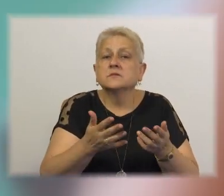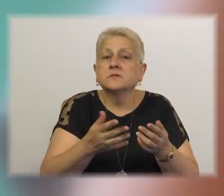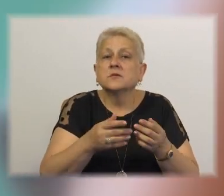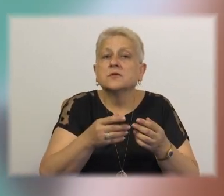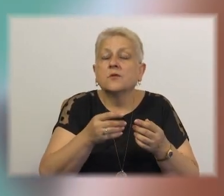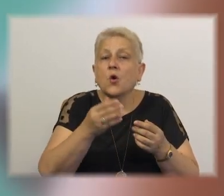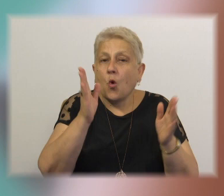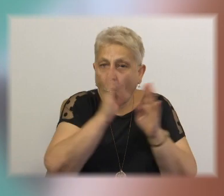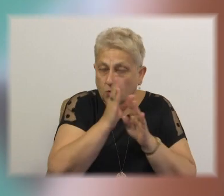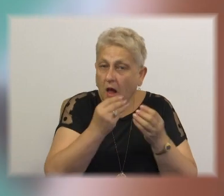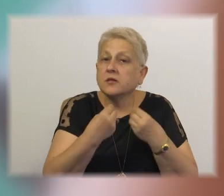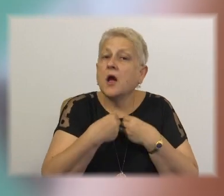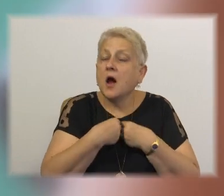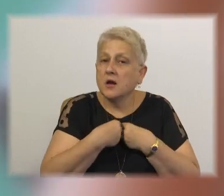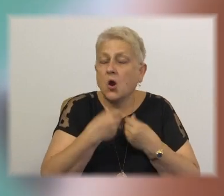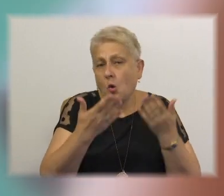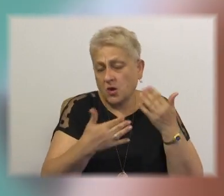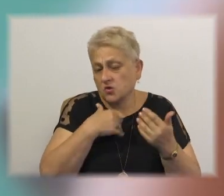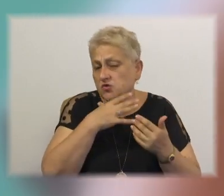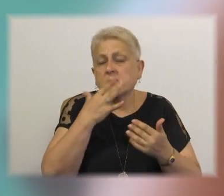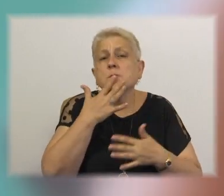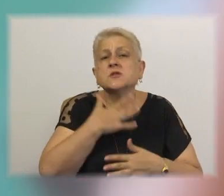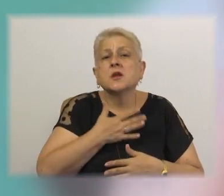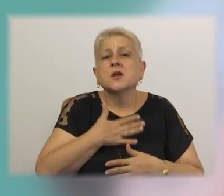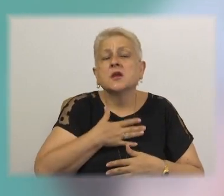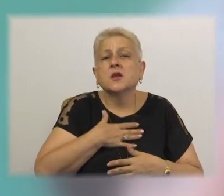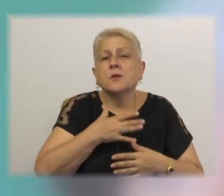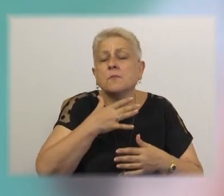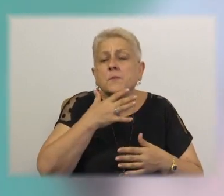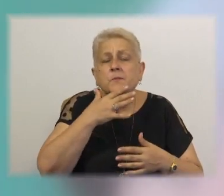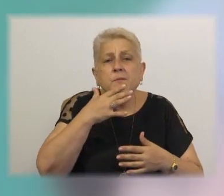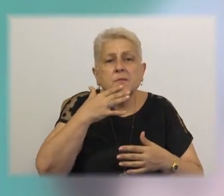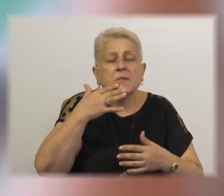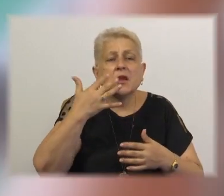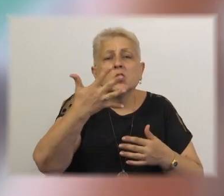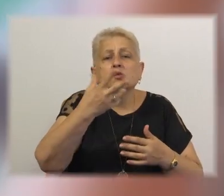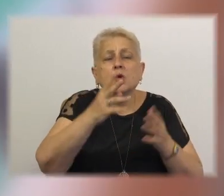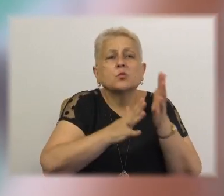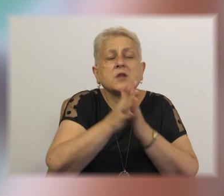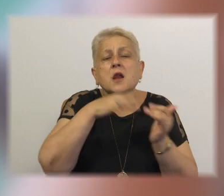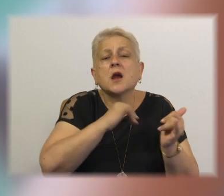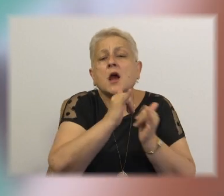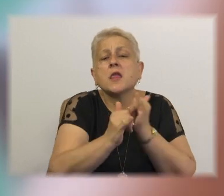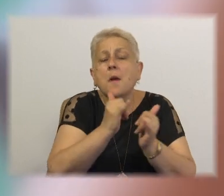ջերին օդ։ Եվ օրինակ ես շատ եմ սիրում իմ սա 52 ծառը խնամել